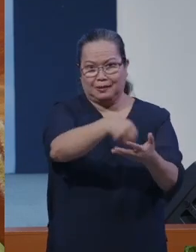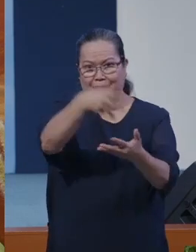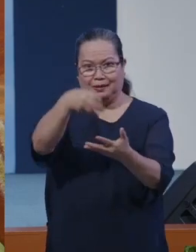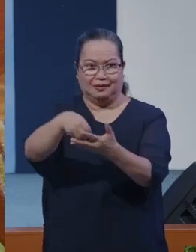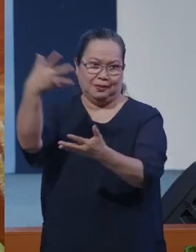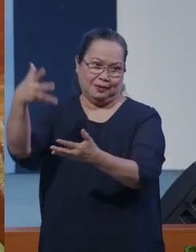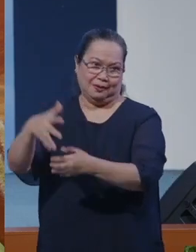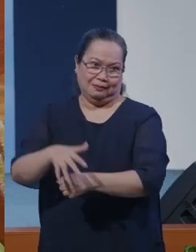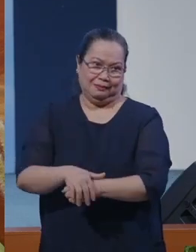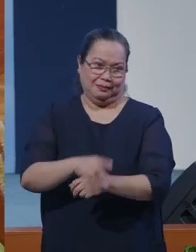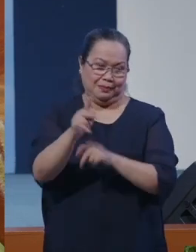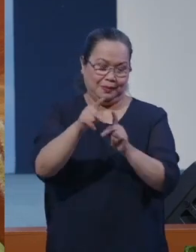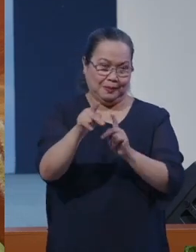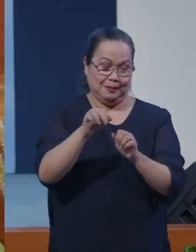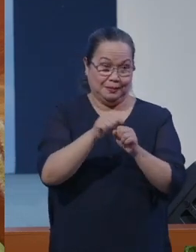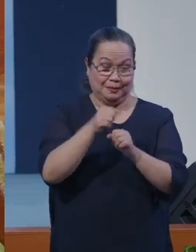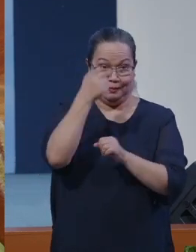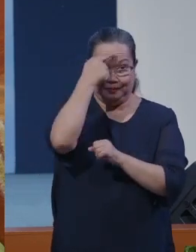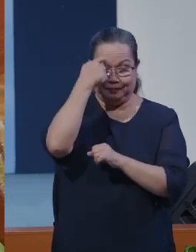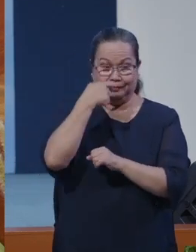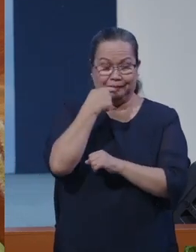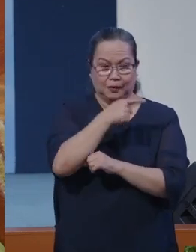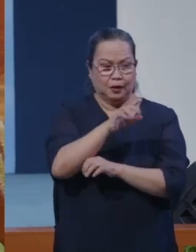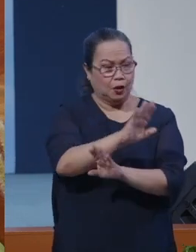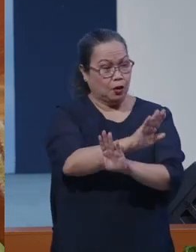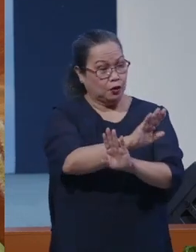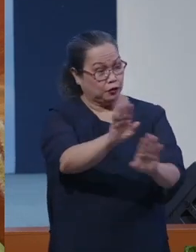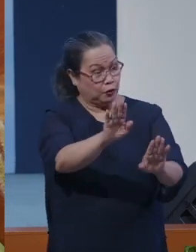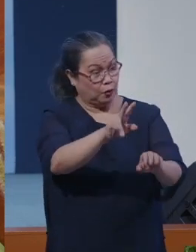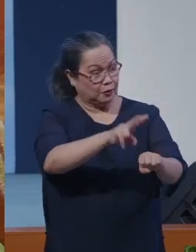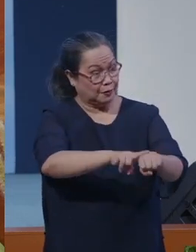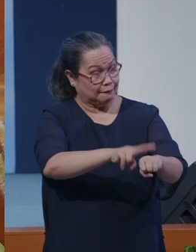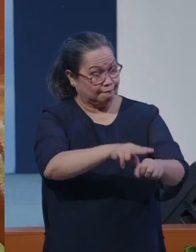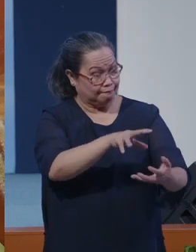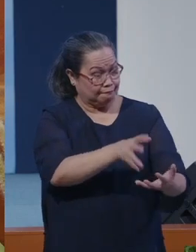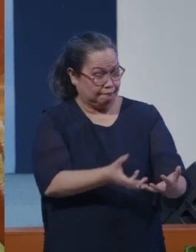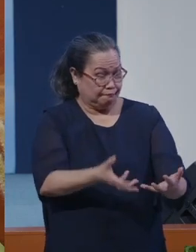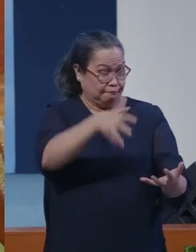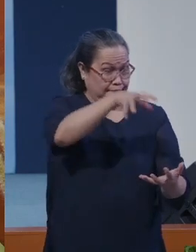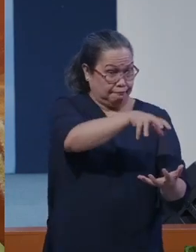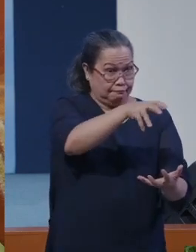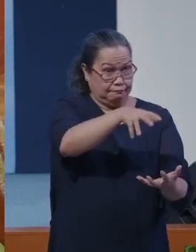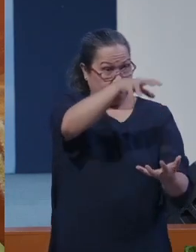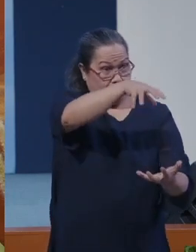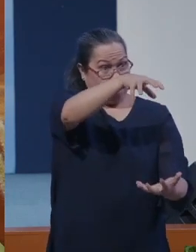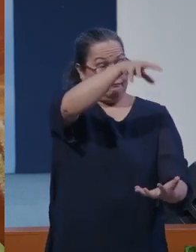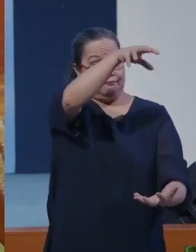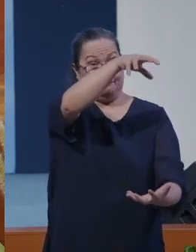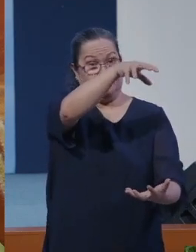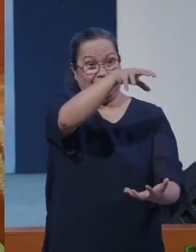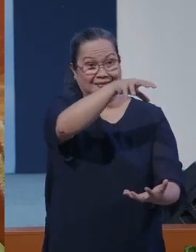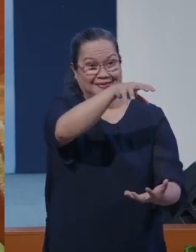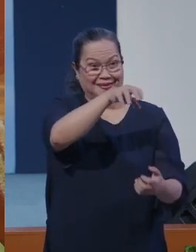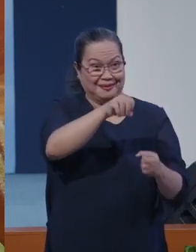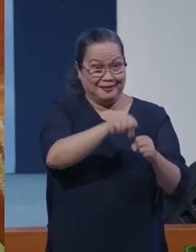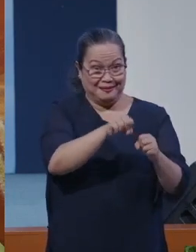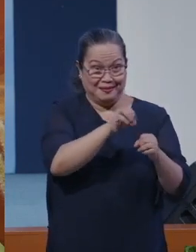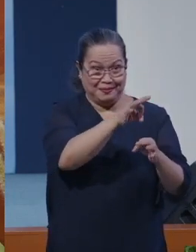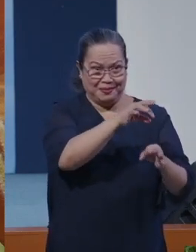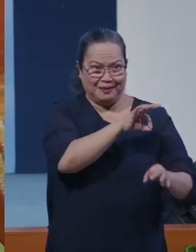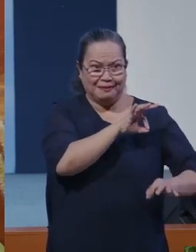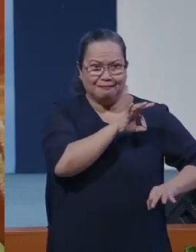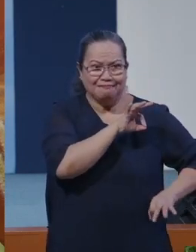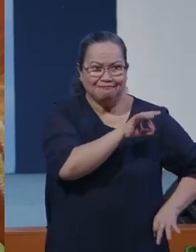No? Kasi ang wika niya, do not store, do not lay up for yourselves. Ibig sabihin, may extra sila na